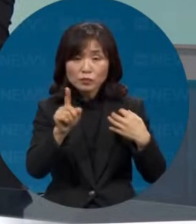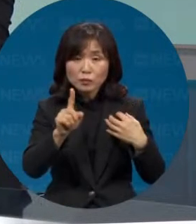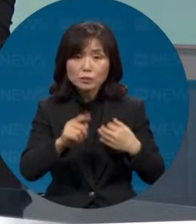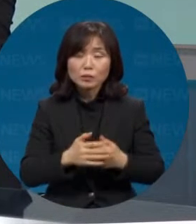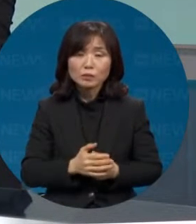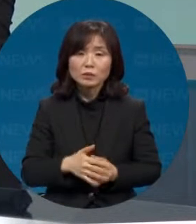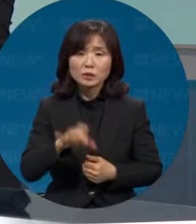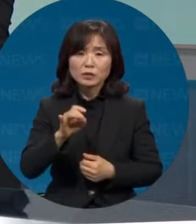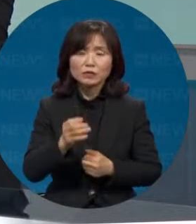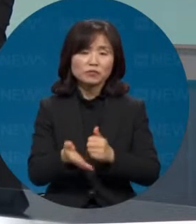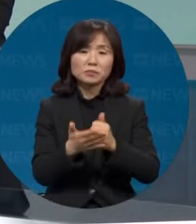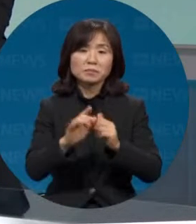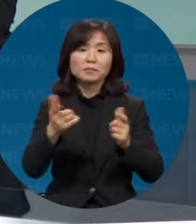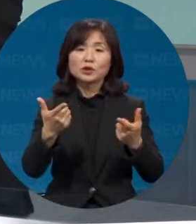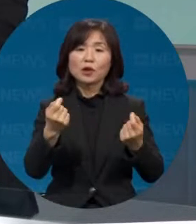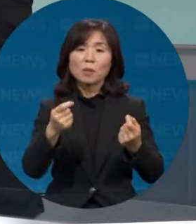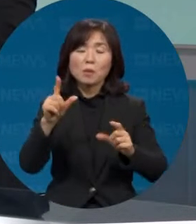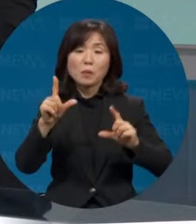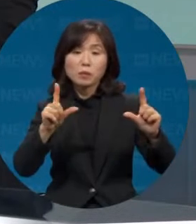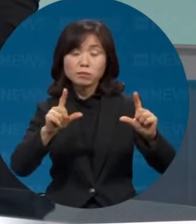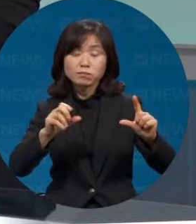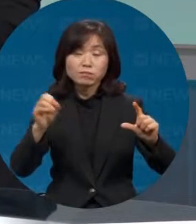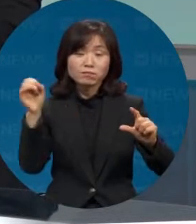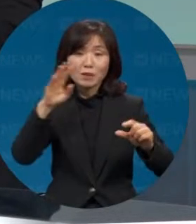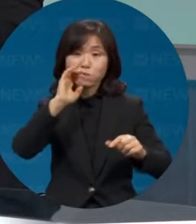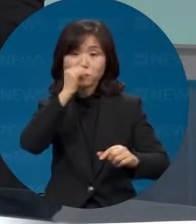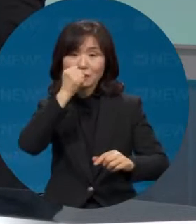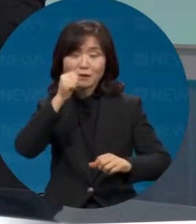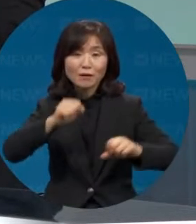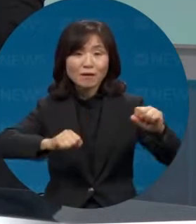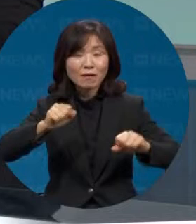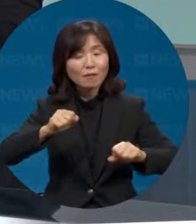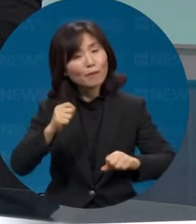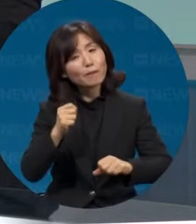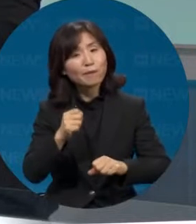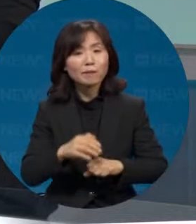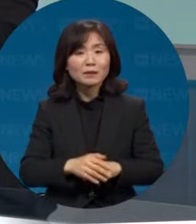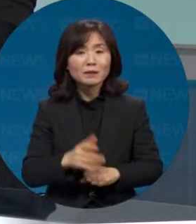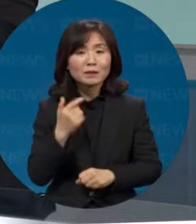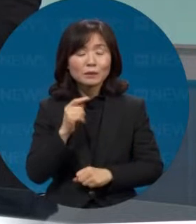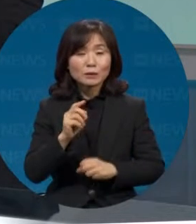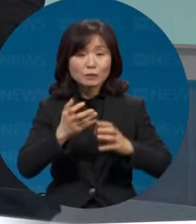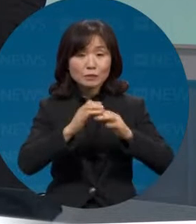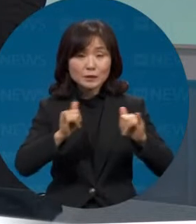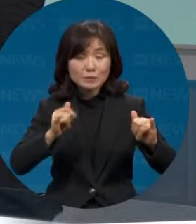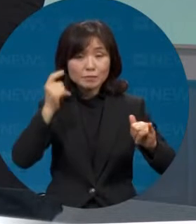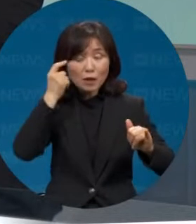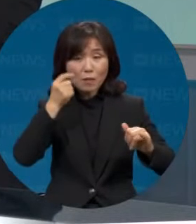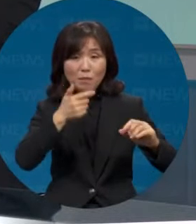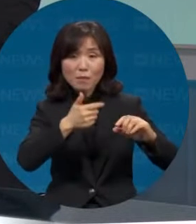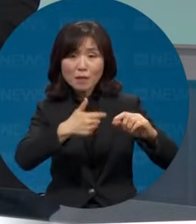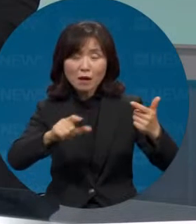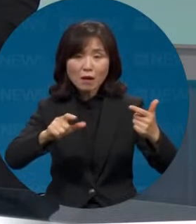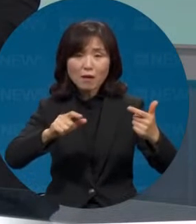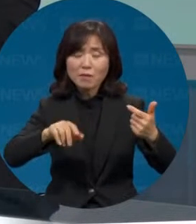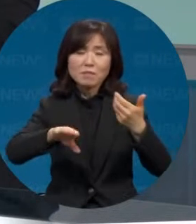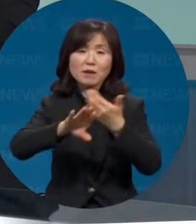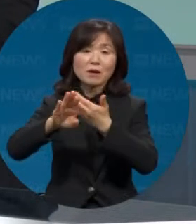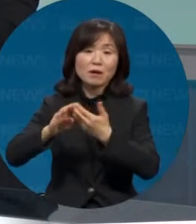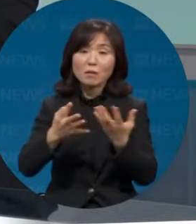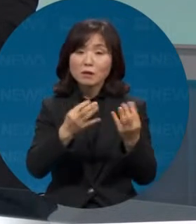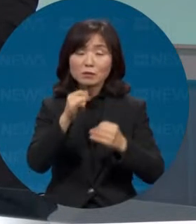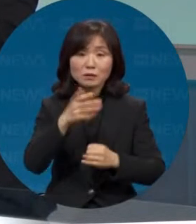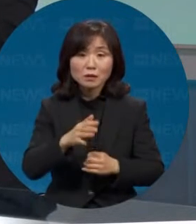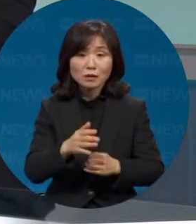추천을 않을 것처럼 하다가 타실 강경 드라이브를 걸었고 이번 여론도 반대하는 의견도 꽤 있었는데 막상 추천을 하고